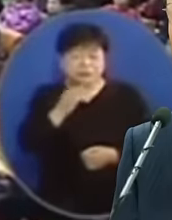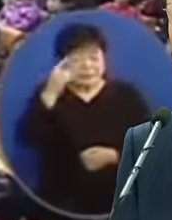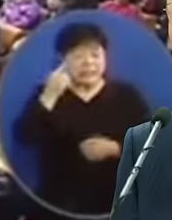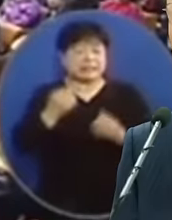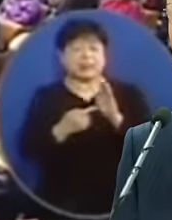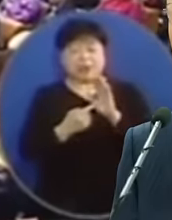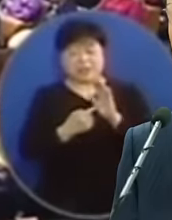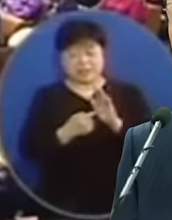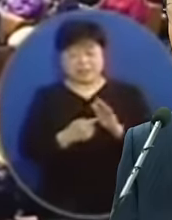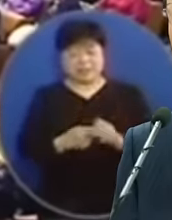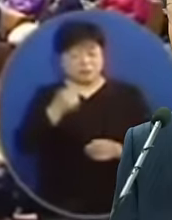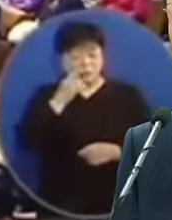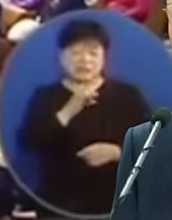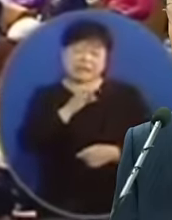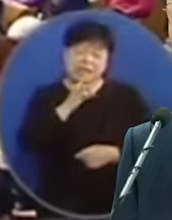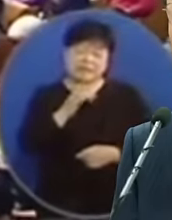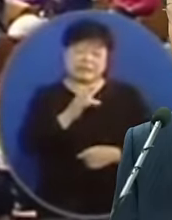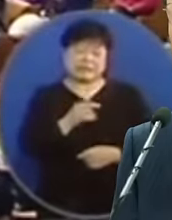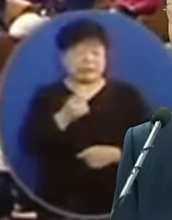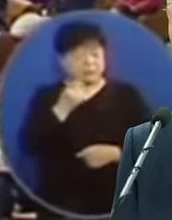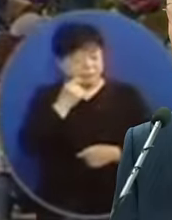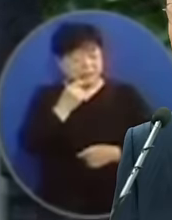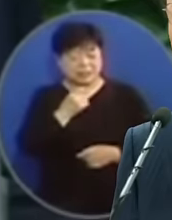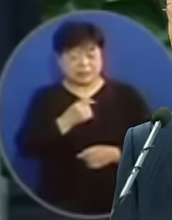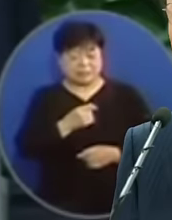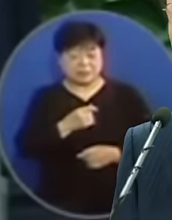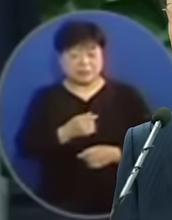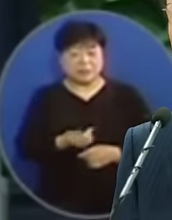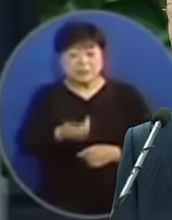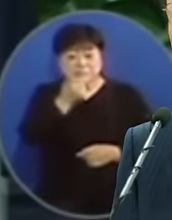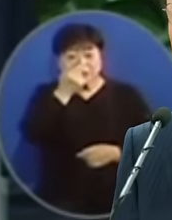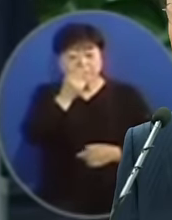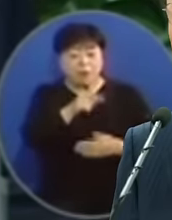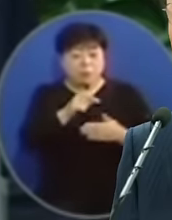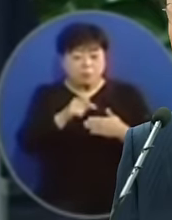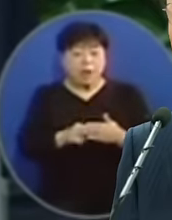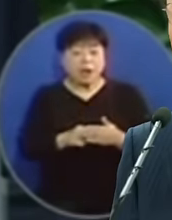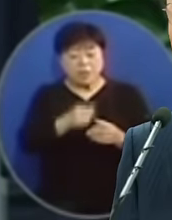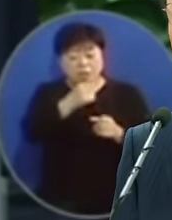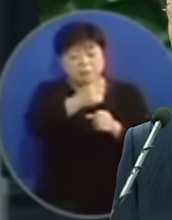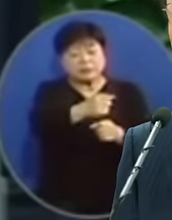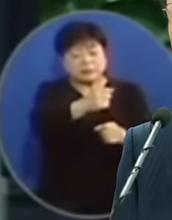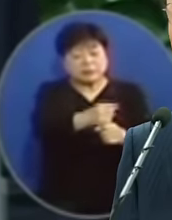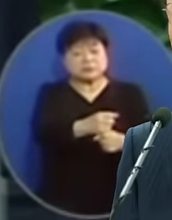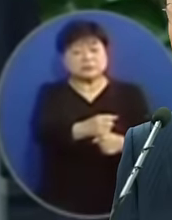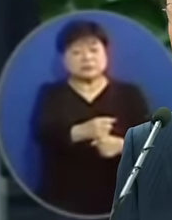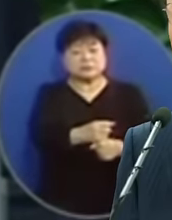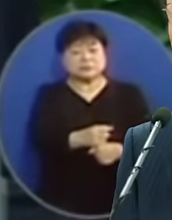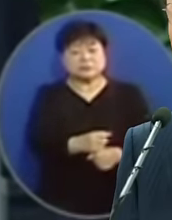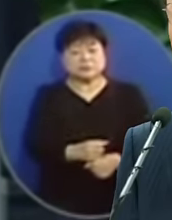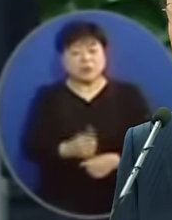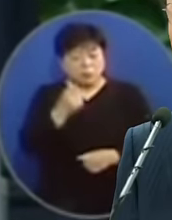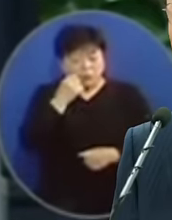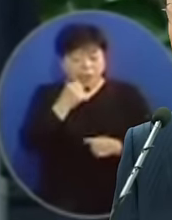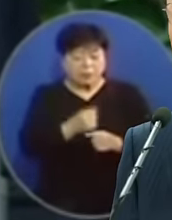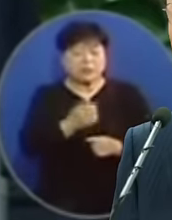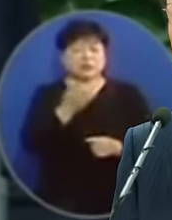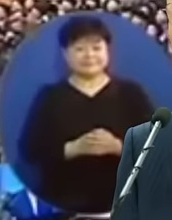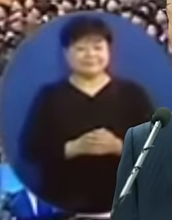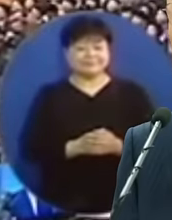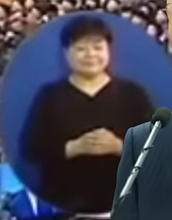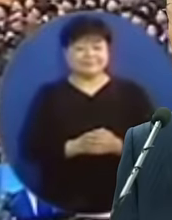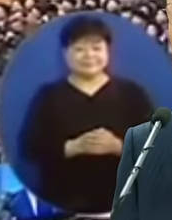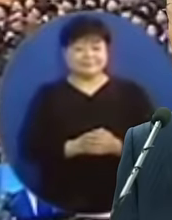나와요. 못한다, 안 된다, 할 수 없다면 그 생명을 마음속에 만들어내서 그런 운명과 환경을 만들어내는